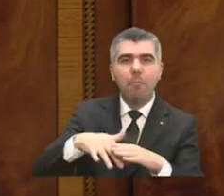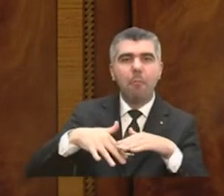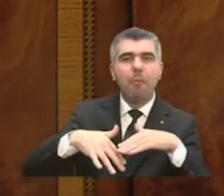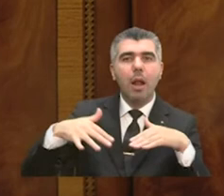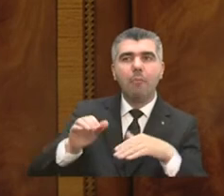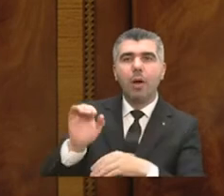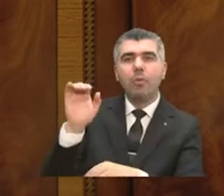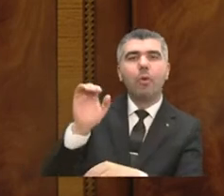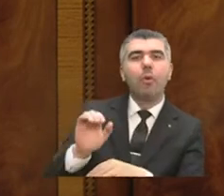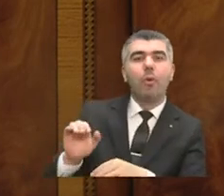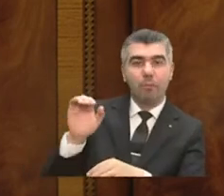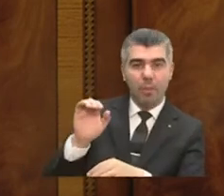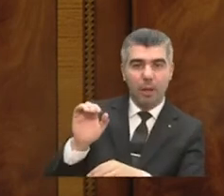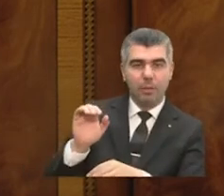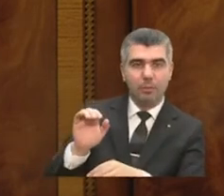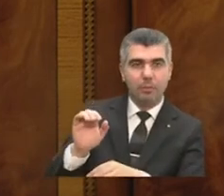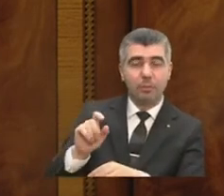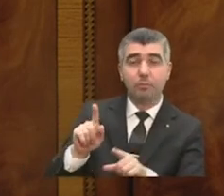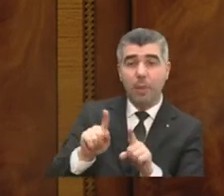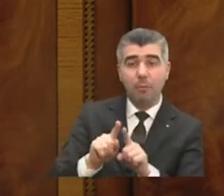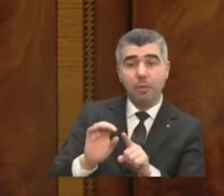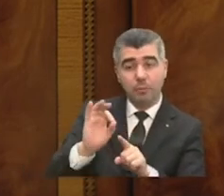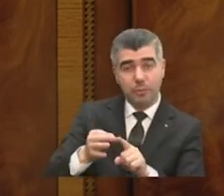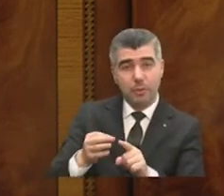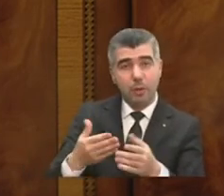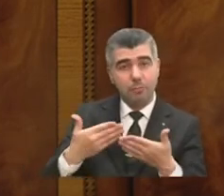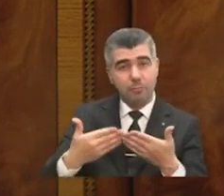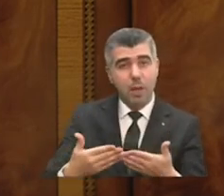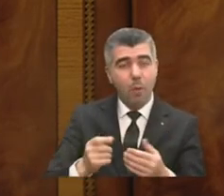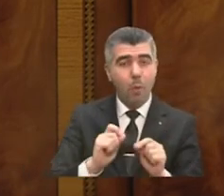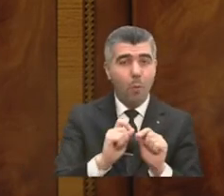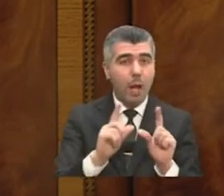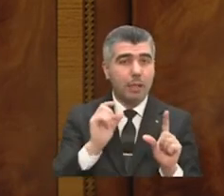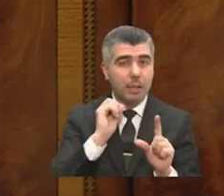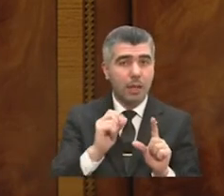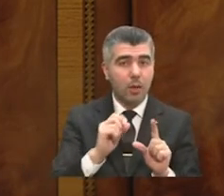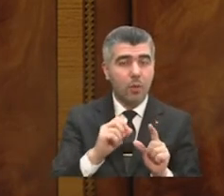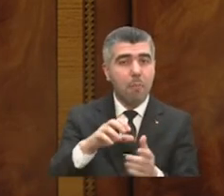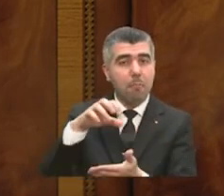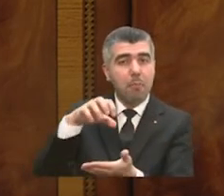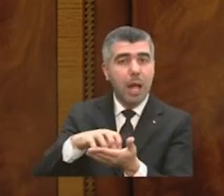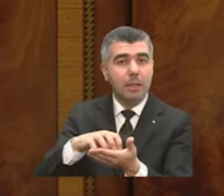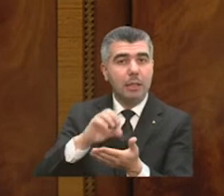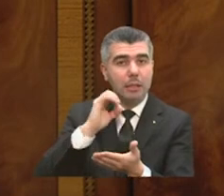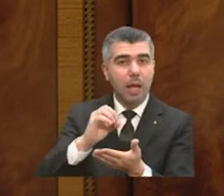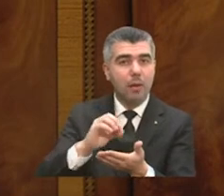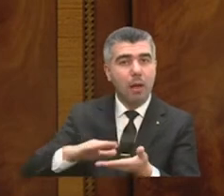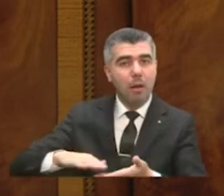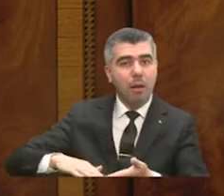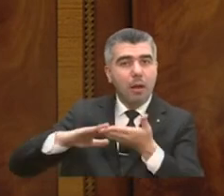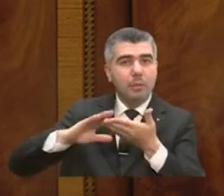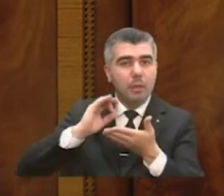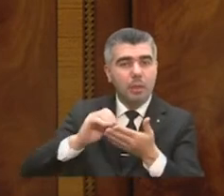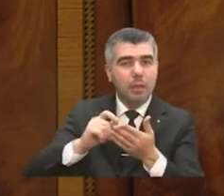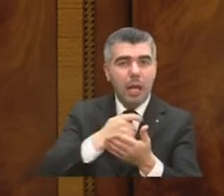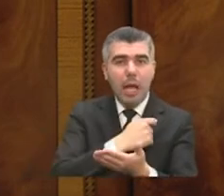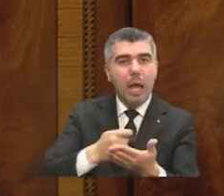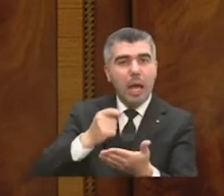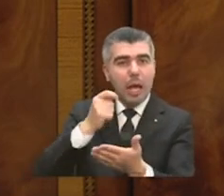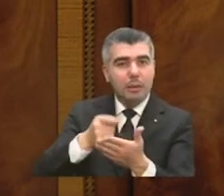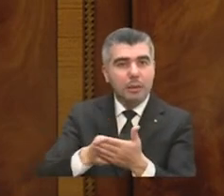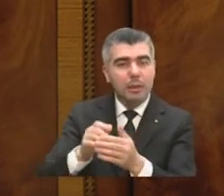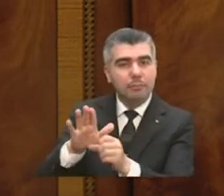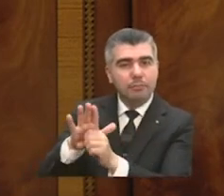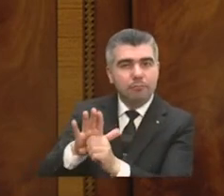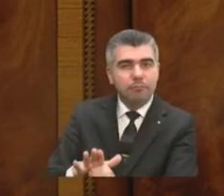évidemment de faire pression sur notre pays et surtout de faire pression sur